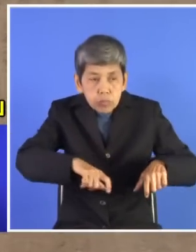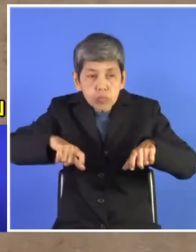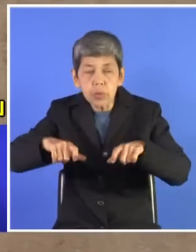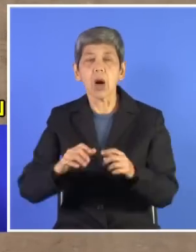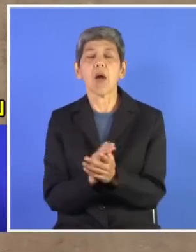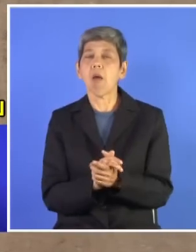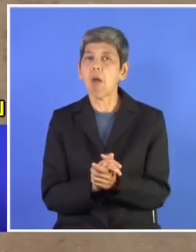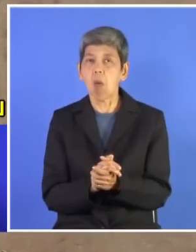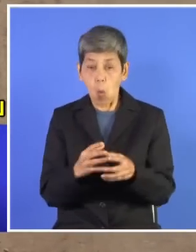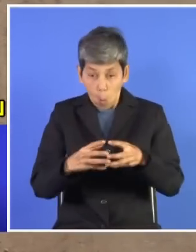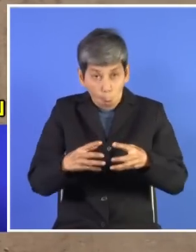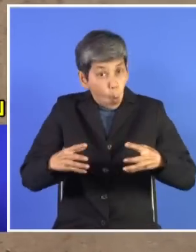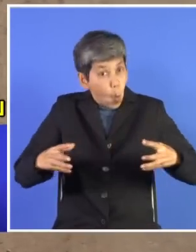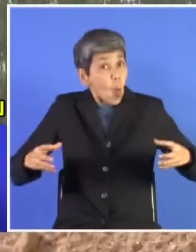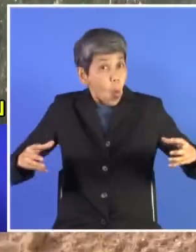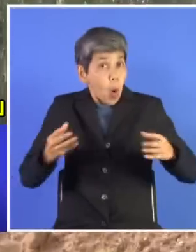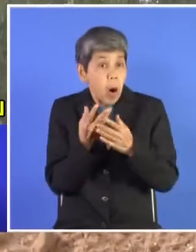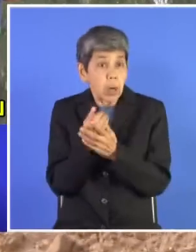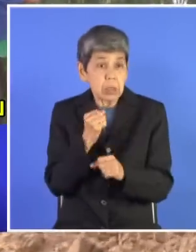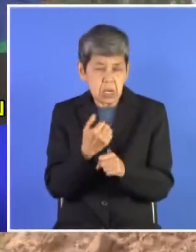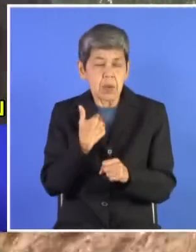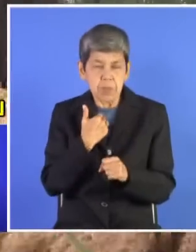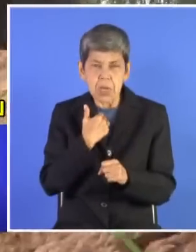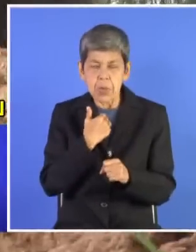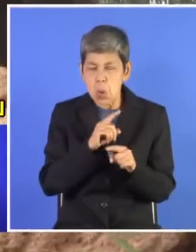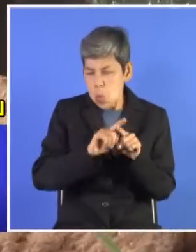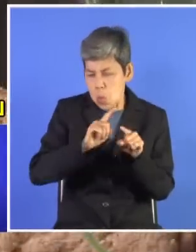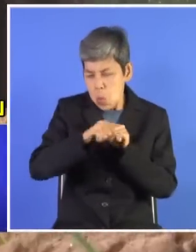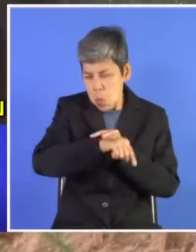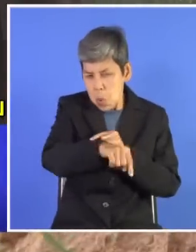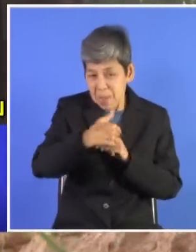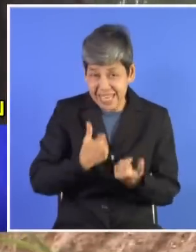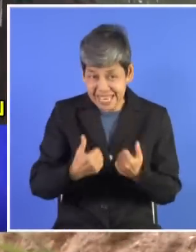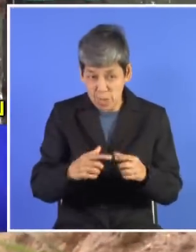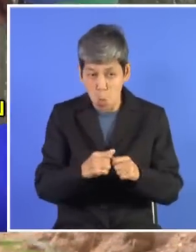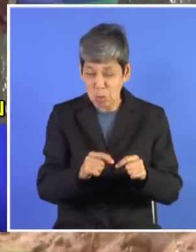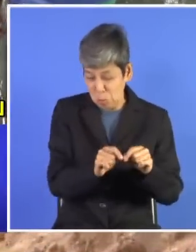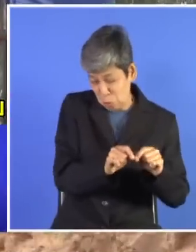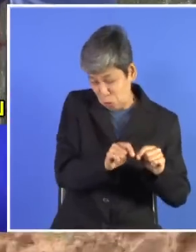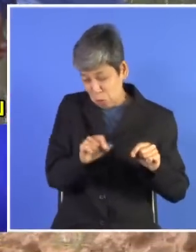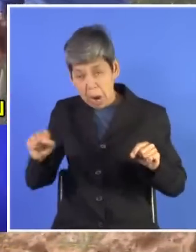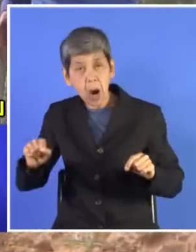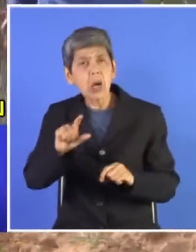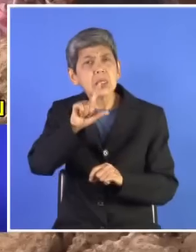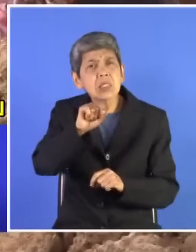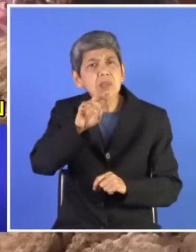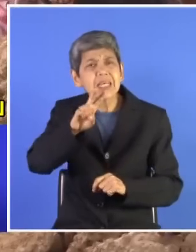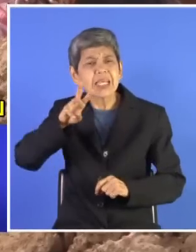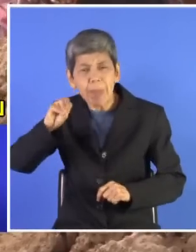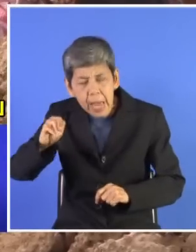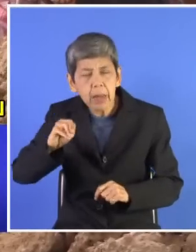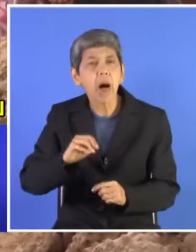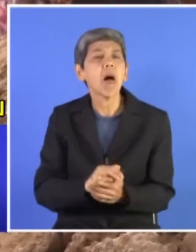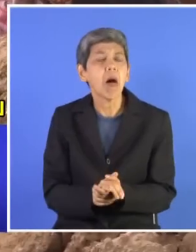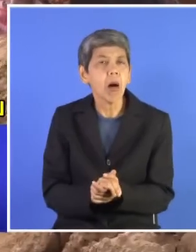นี่ยนะท่อนใหญ่นะท่อนใหญ่เขาบอกว่าอาจจะมีอีกหลายท่อนว่างั้นแต่ว่าท่อนนี้เนี่ยความยาวนี่นะ27เมตรเอ